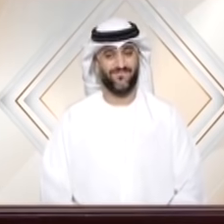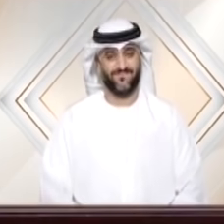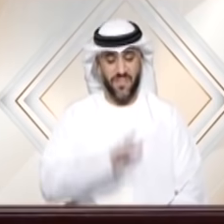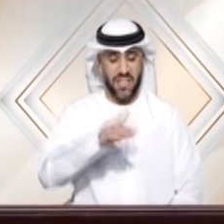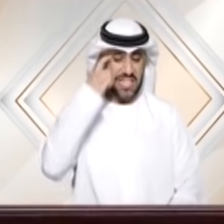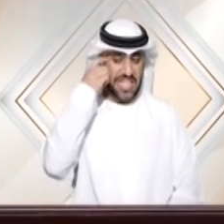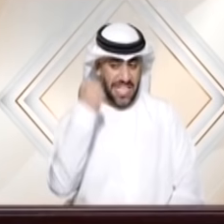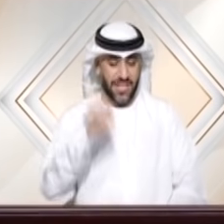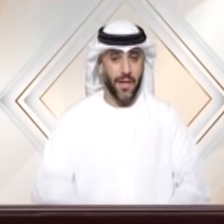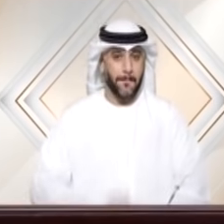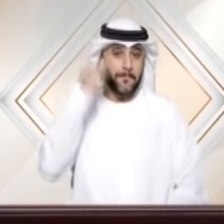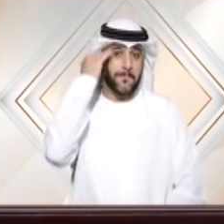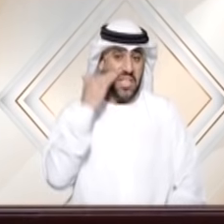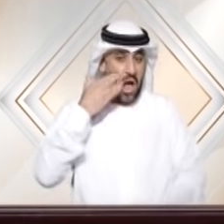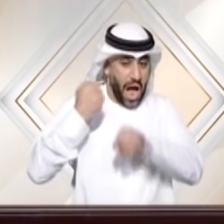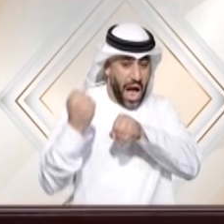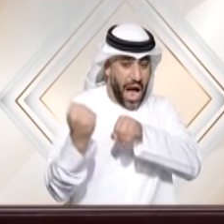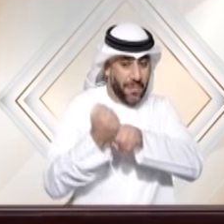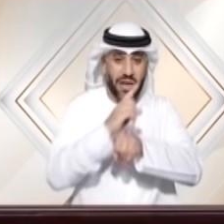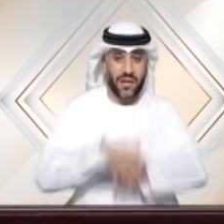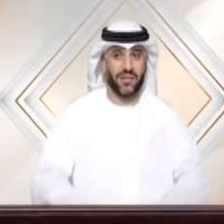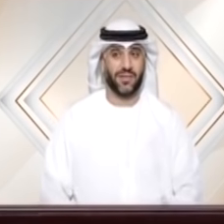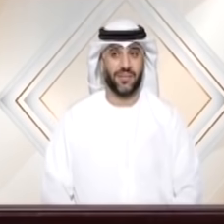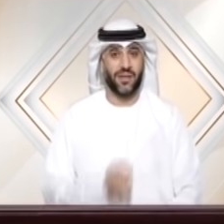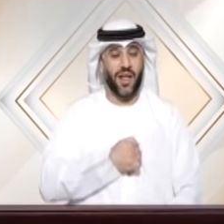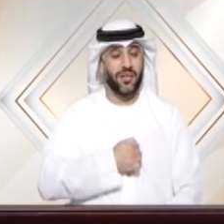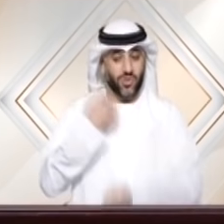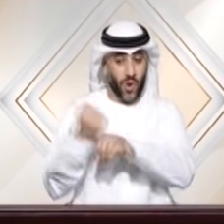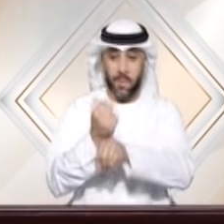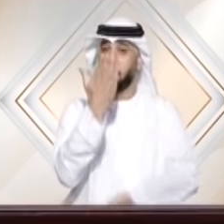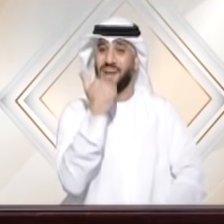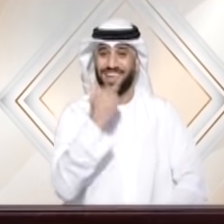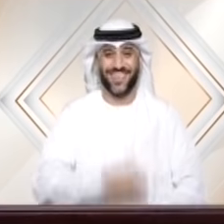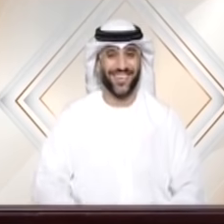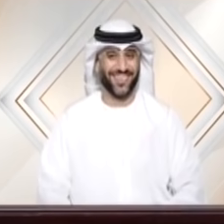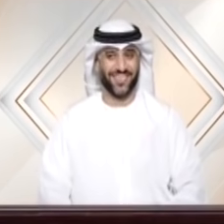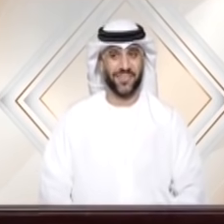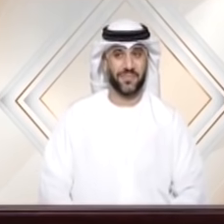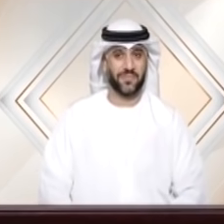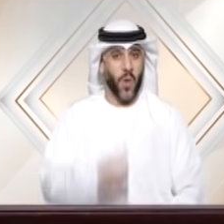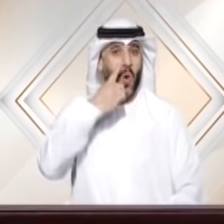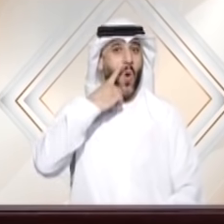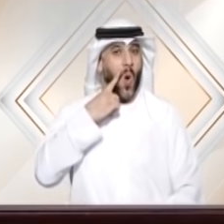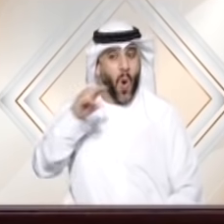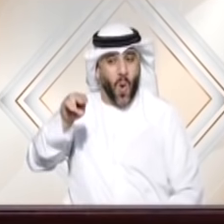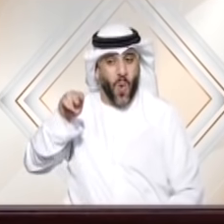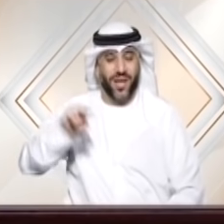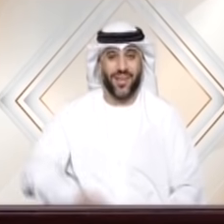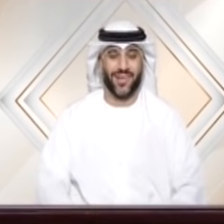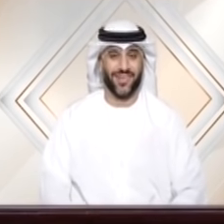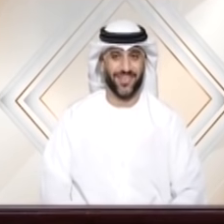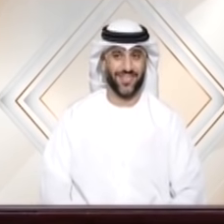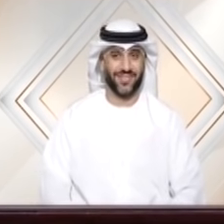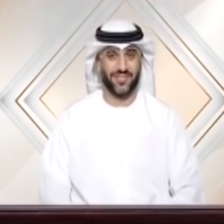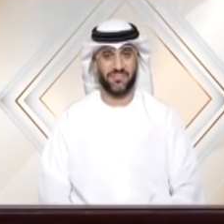موجود، عمل المرأة ما تشتغل، أنا الرجال أصرف على البيت وأنام للوحدة الظهر، علمتي؟ هذا أخوك من هذا الفكر.